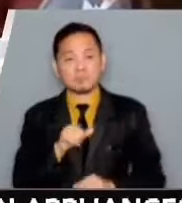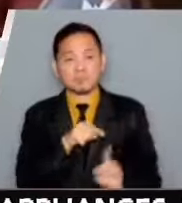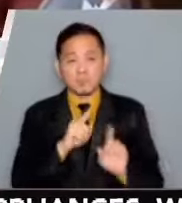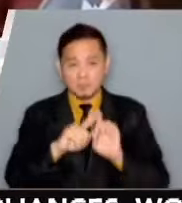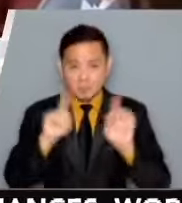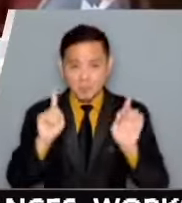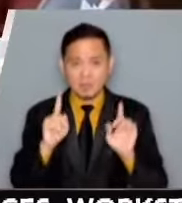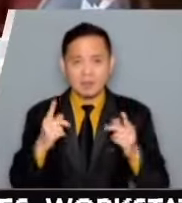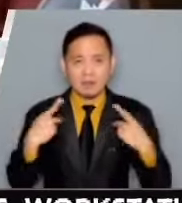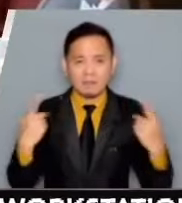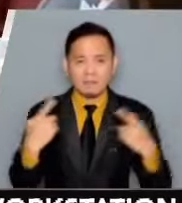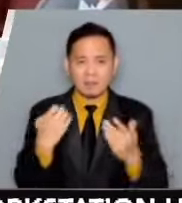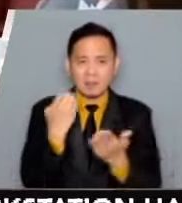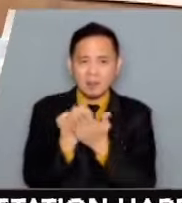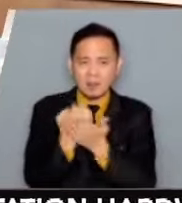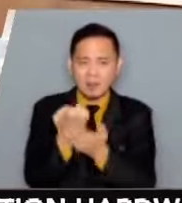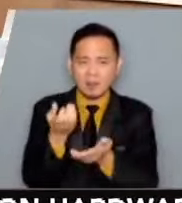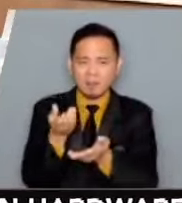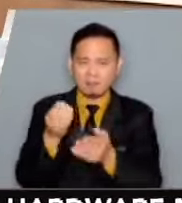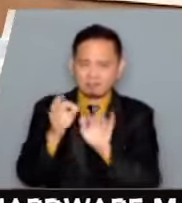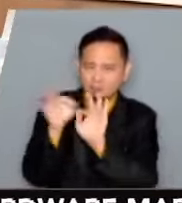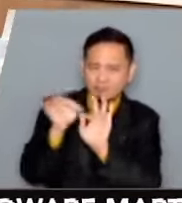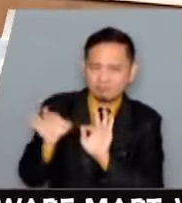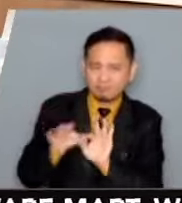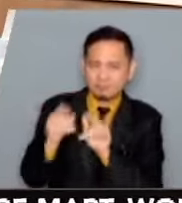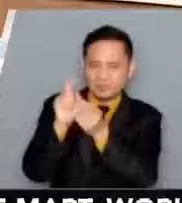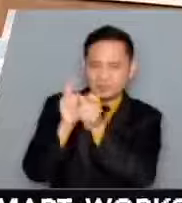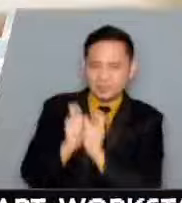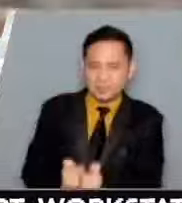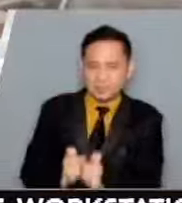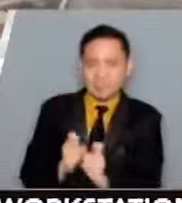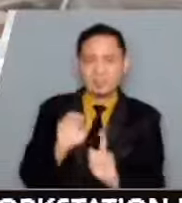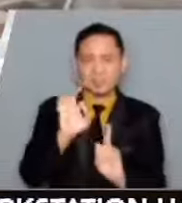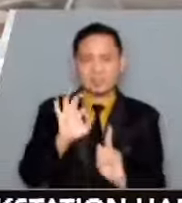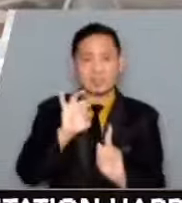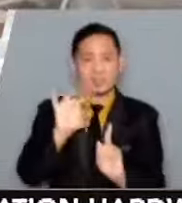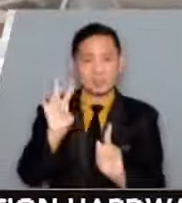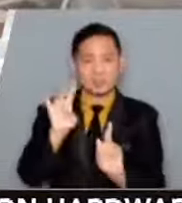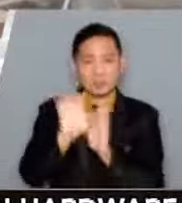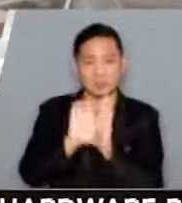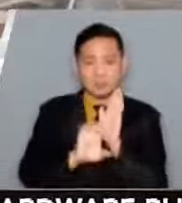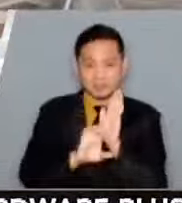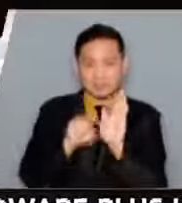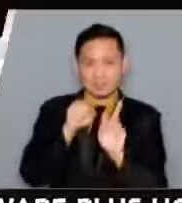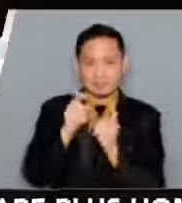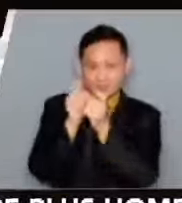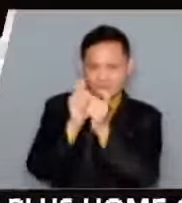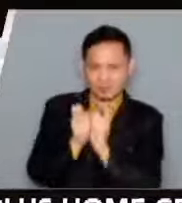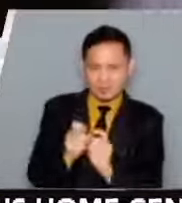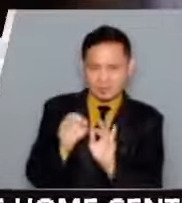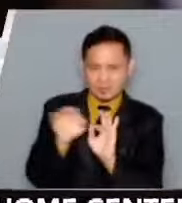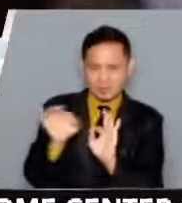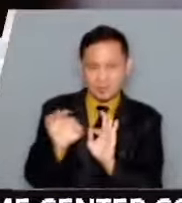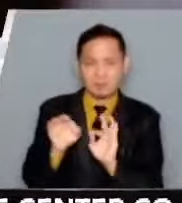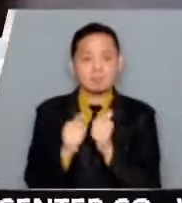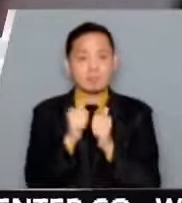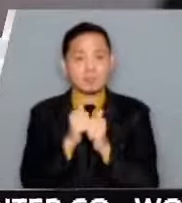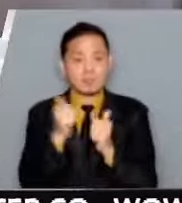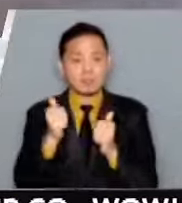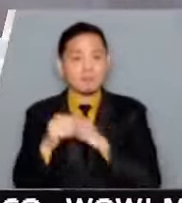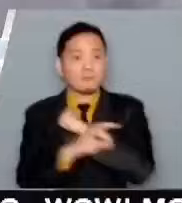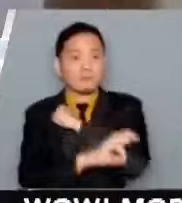Economic professions na gustong amyendahan sa 1987 constitution pinagtuunan ang pagluluwag sa pagmamay-ari ng mga dayuhan sa mga